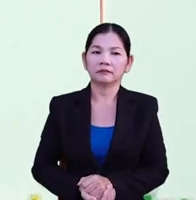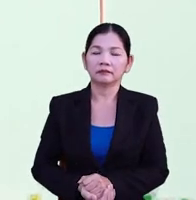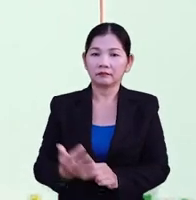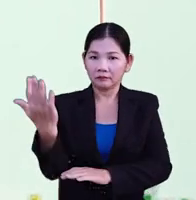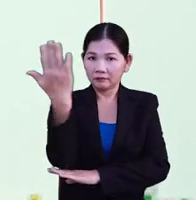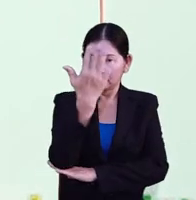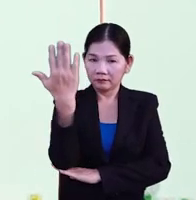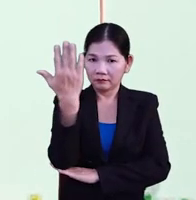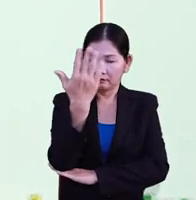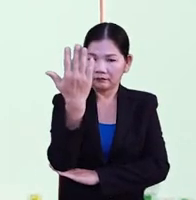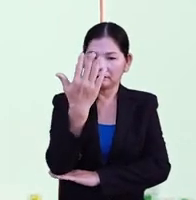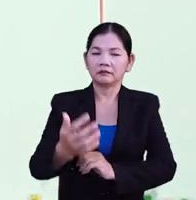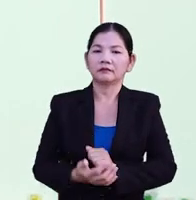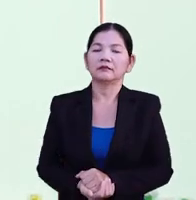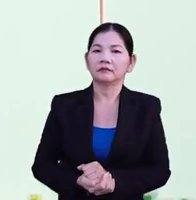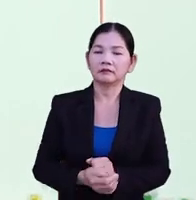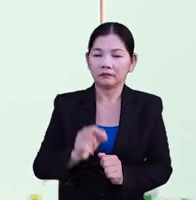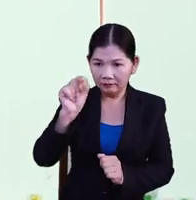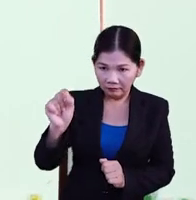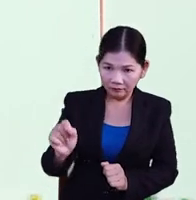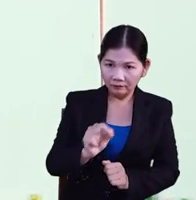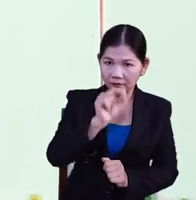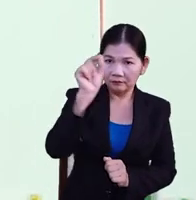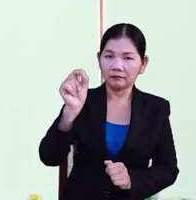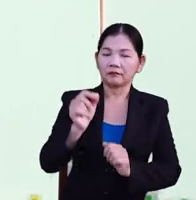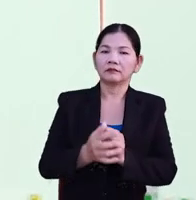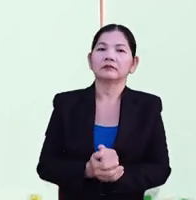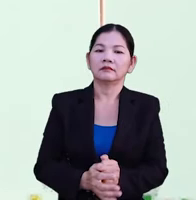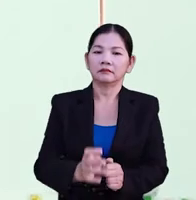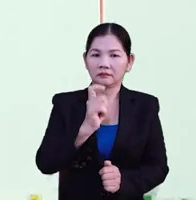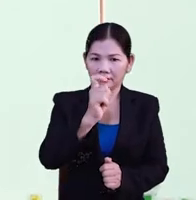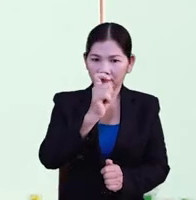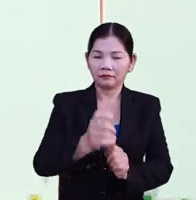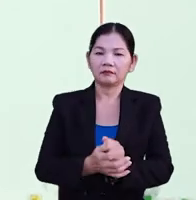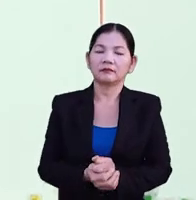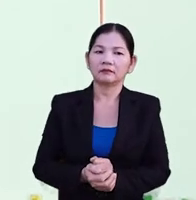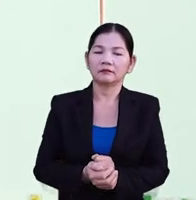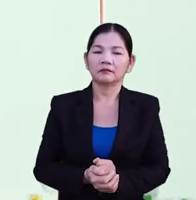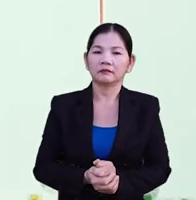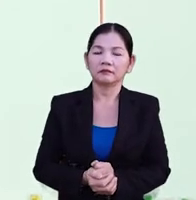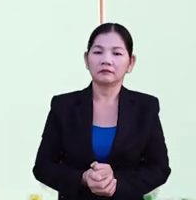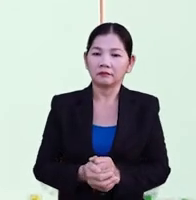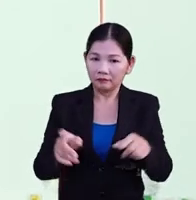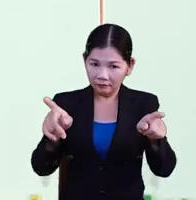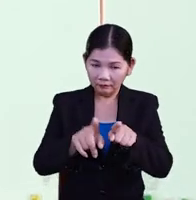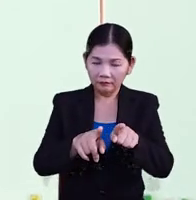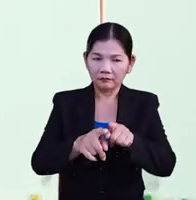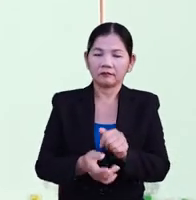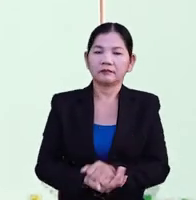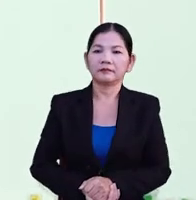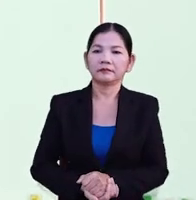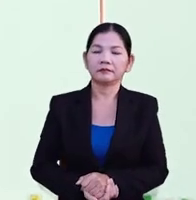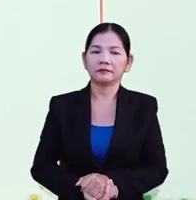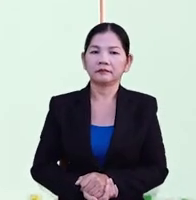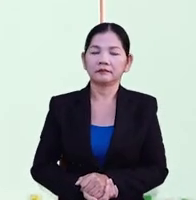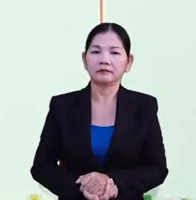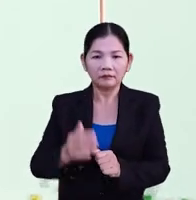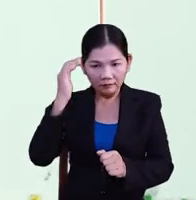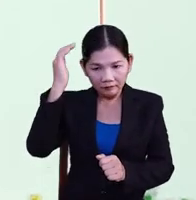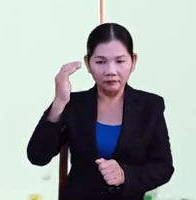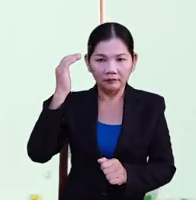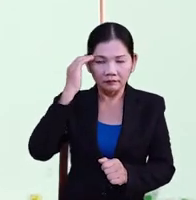ន៍ណាកូនណាចាអញ្ចឹងយើងវងយកអក្សរខកូនកូនឆ្លើយថាអក្សរខដែរឬទេកូនចាអ្នកគ្រូសង្ឃឹម